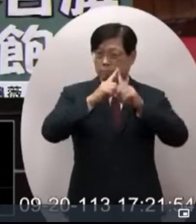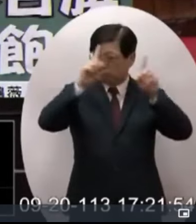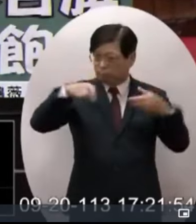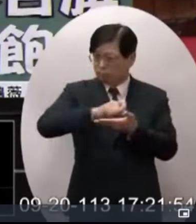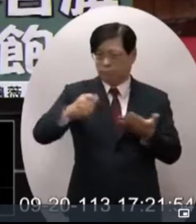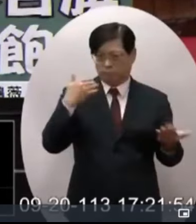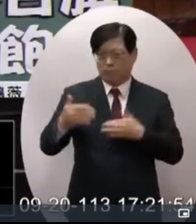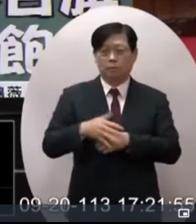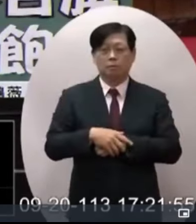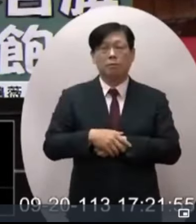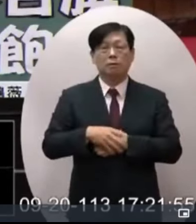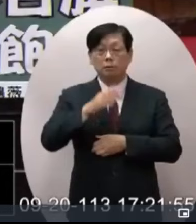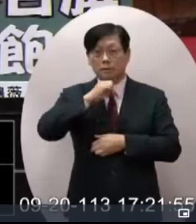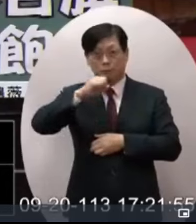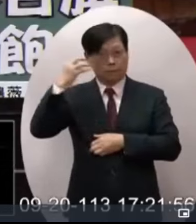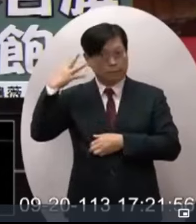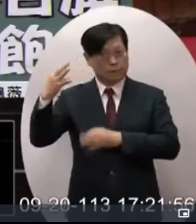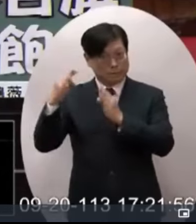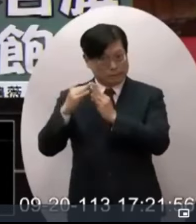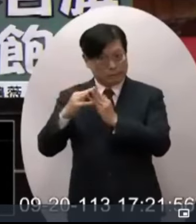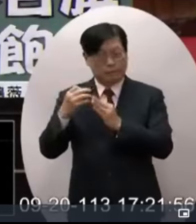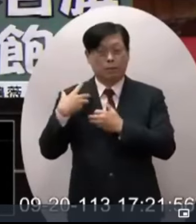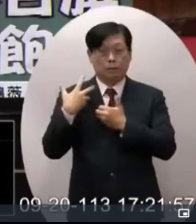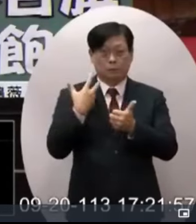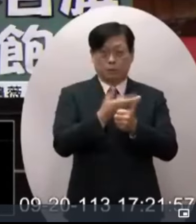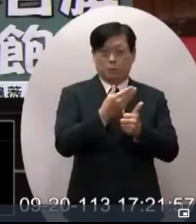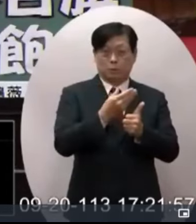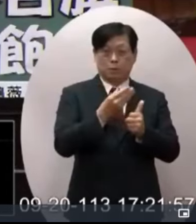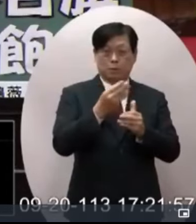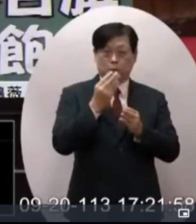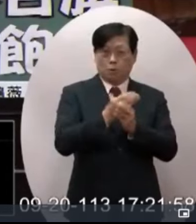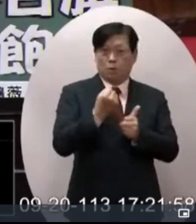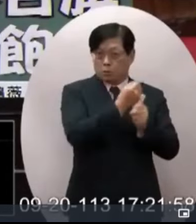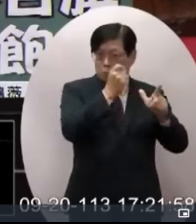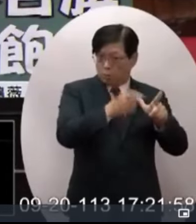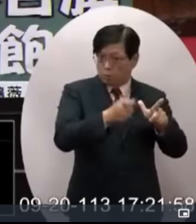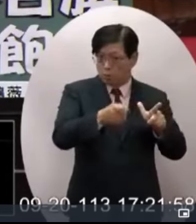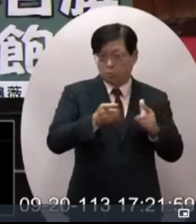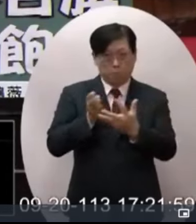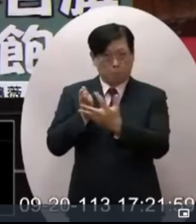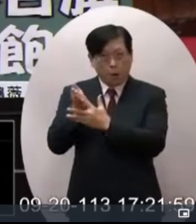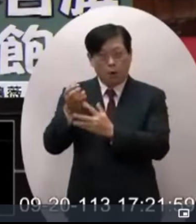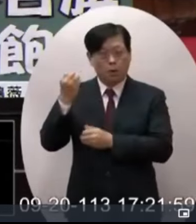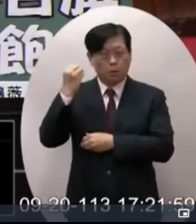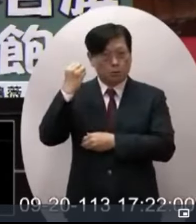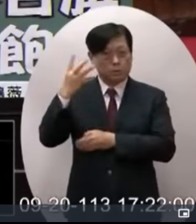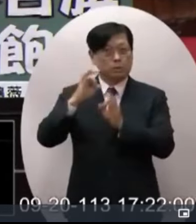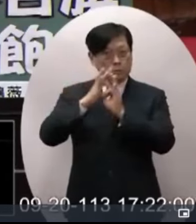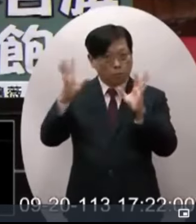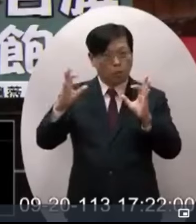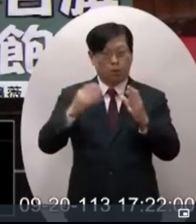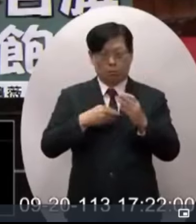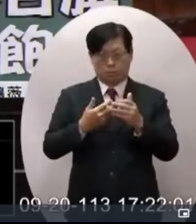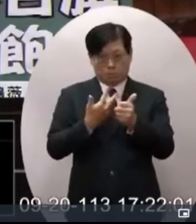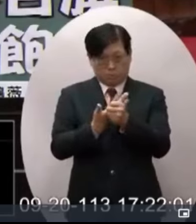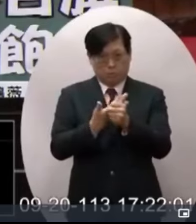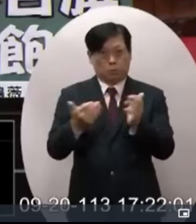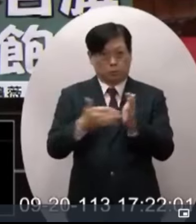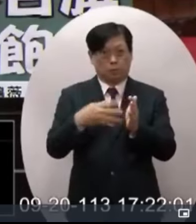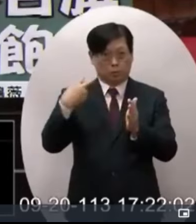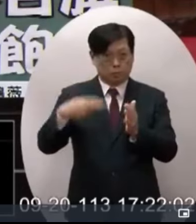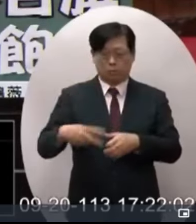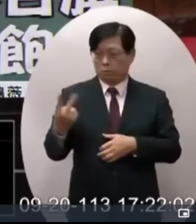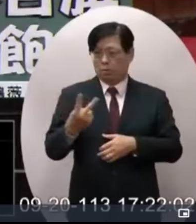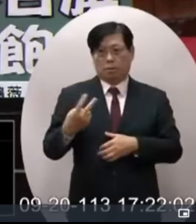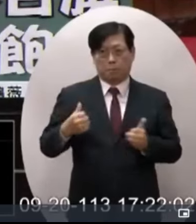说，以台新金这样透过控股公司去掌控星光金的董事之后，再说我们